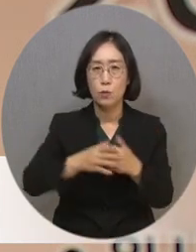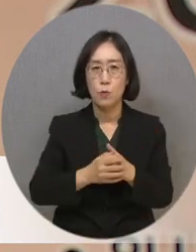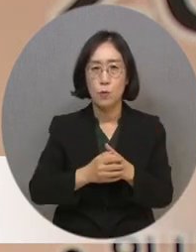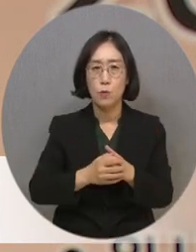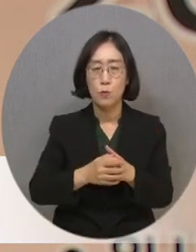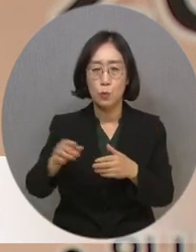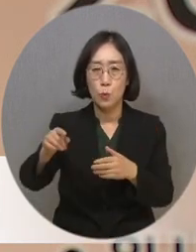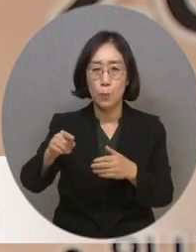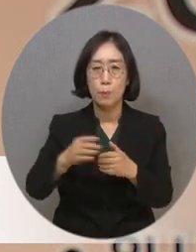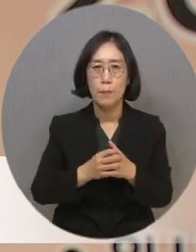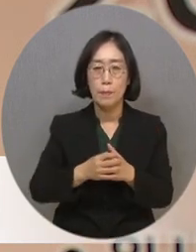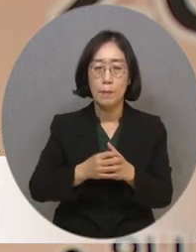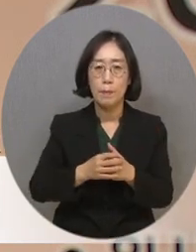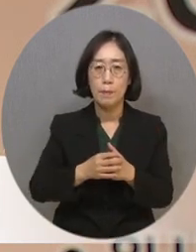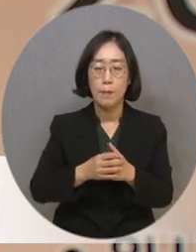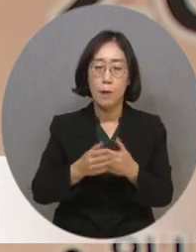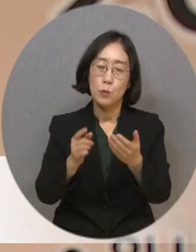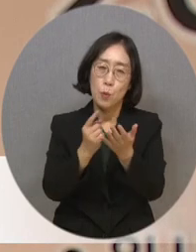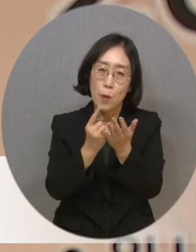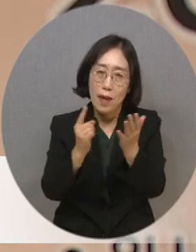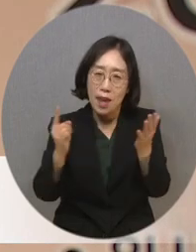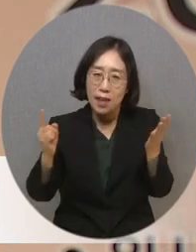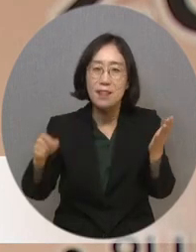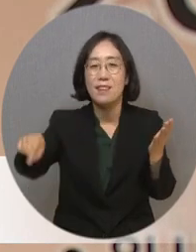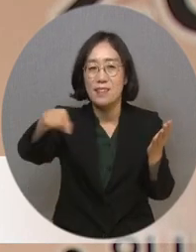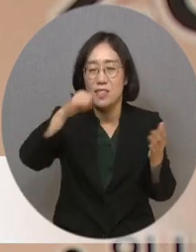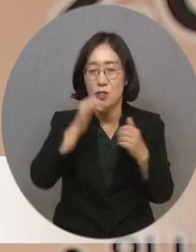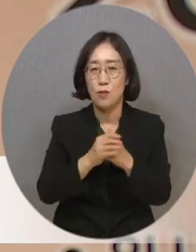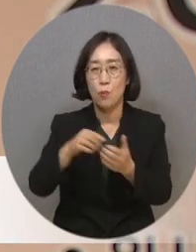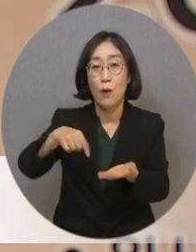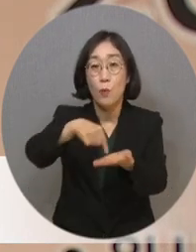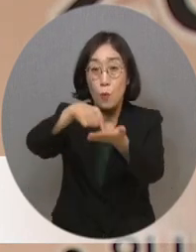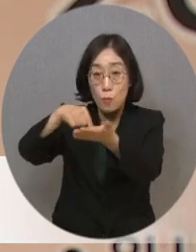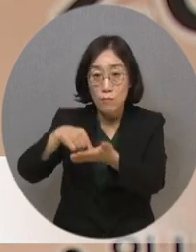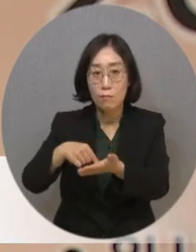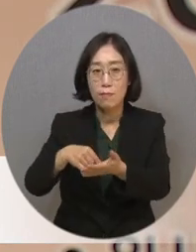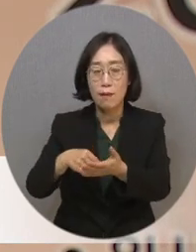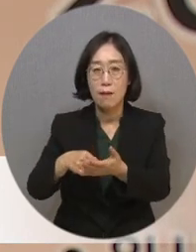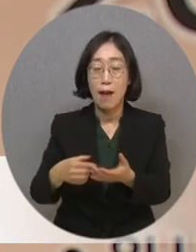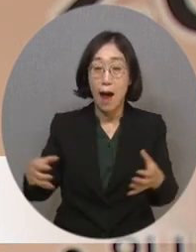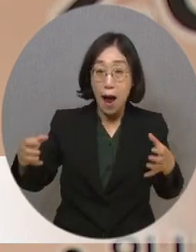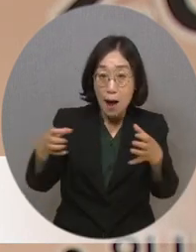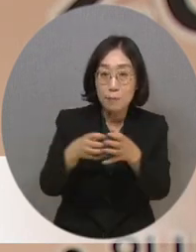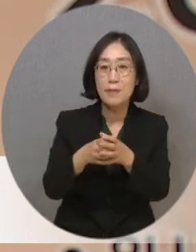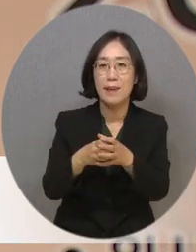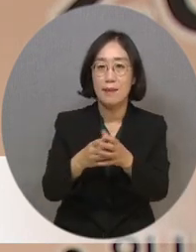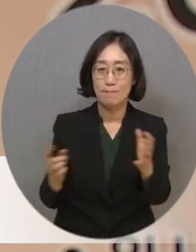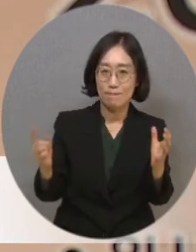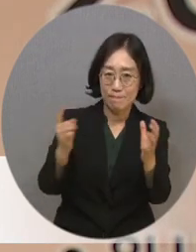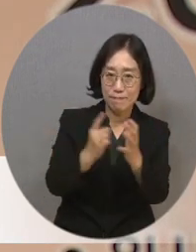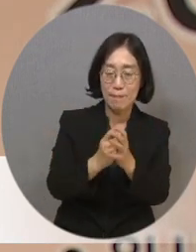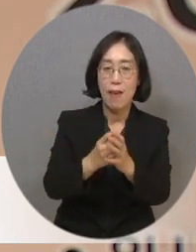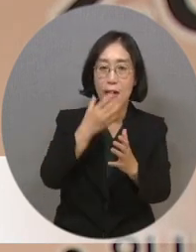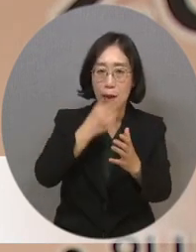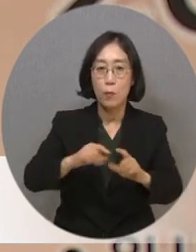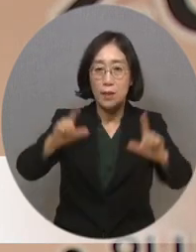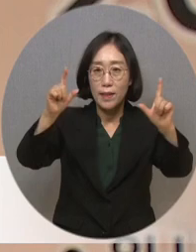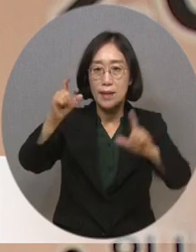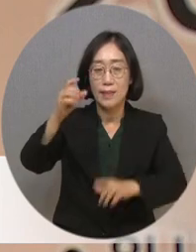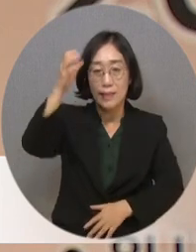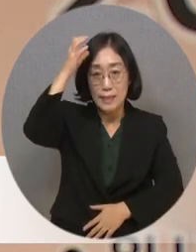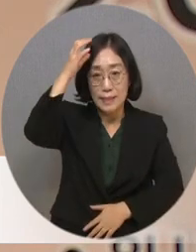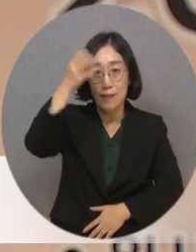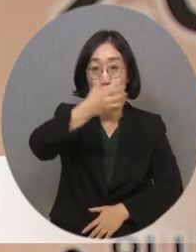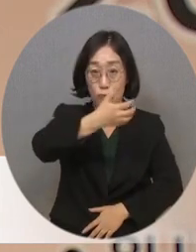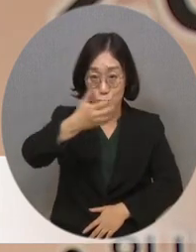많은 것 같아요. 그 아이들이 모두 다 행복하게 학교 생활을 할 수 있는 그런 날을 꿈꾸면서